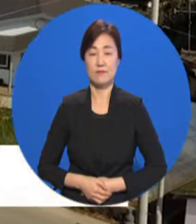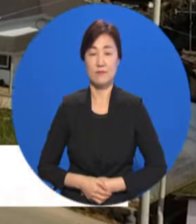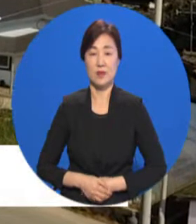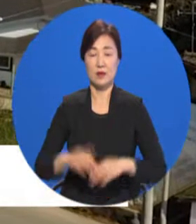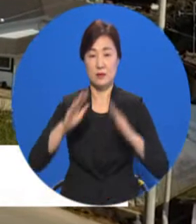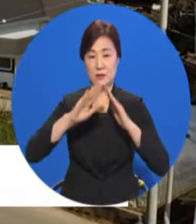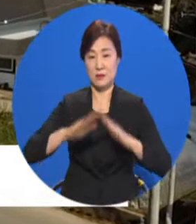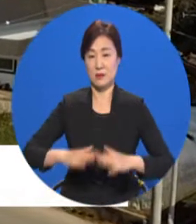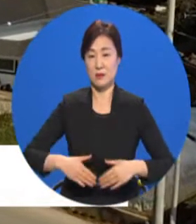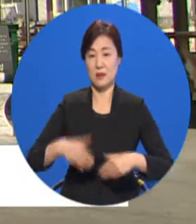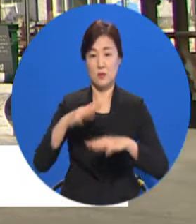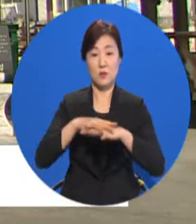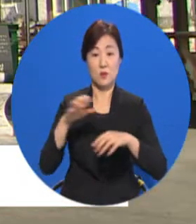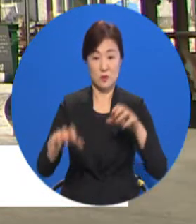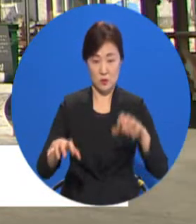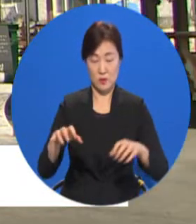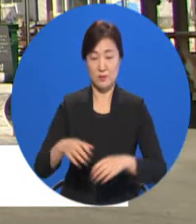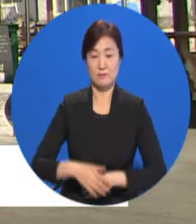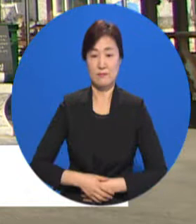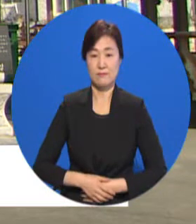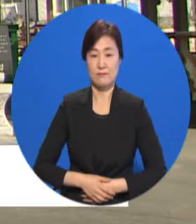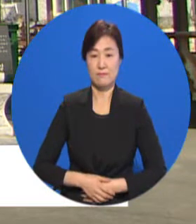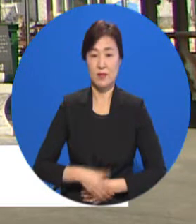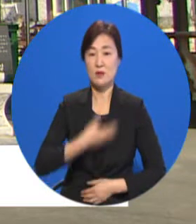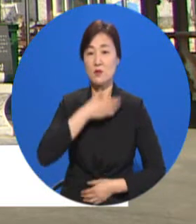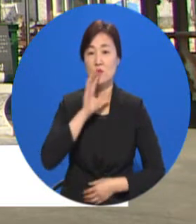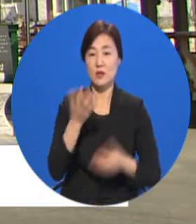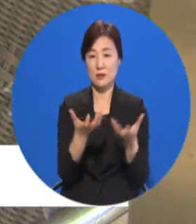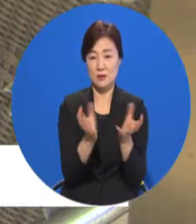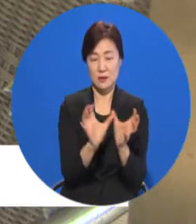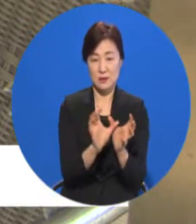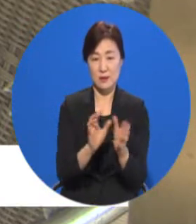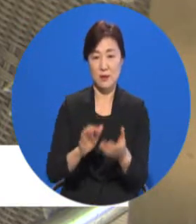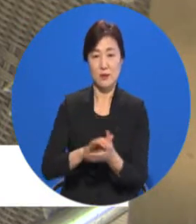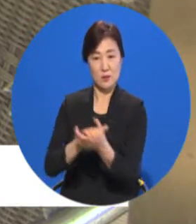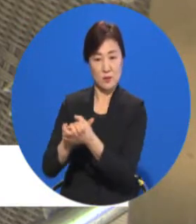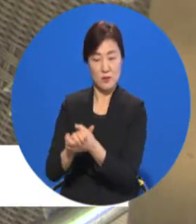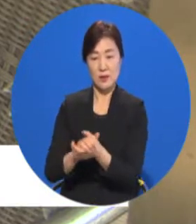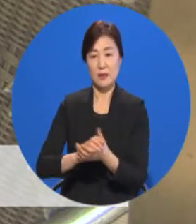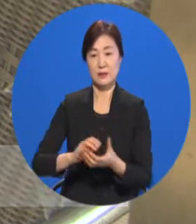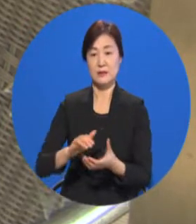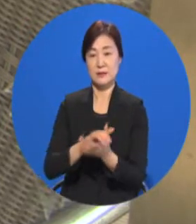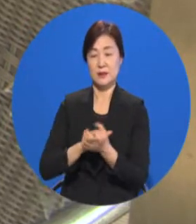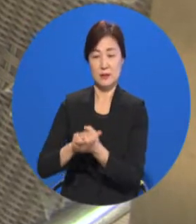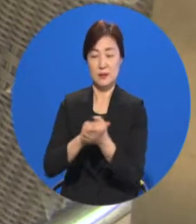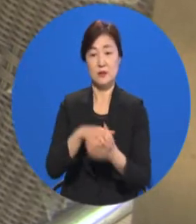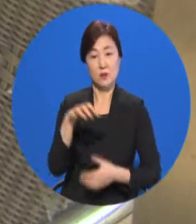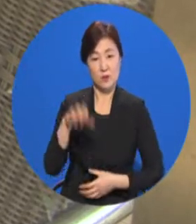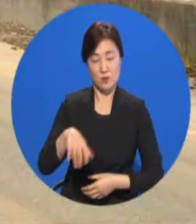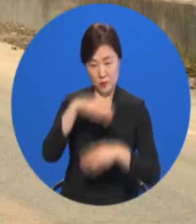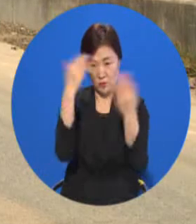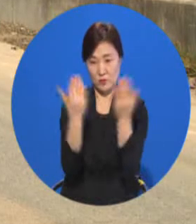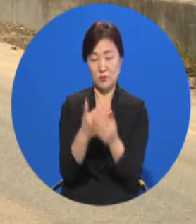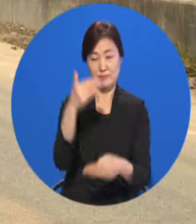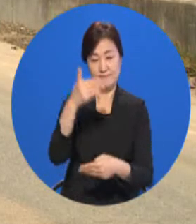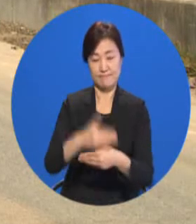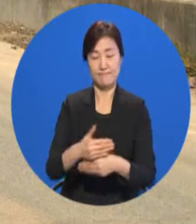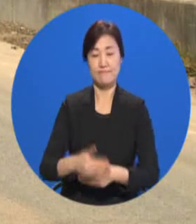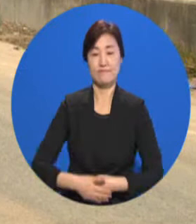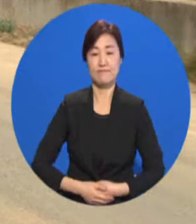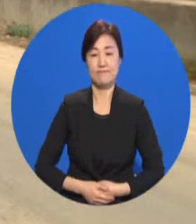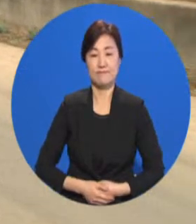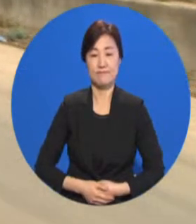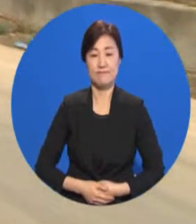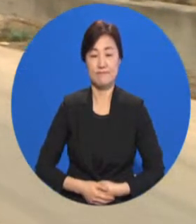전남의 한 농촌마을. 경로당 등 주민들이 시간을 보냈던 동네 사랑방은 문을 닫았습니다. 예년